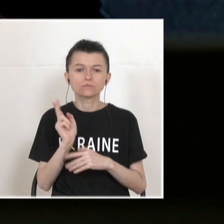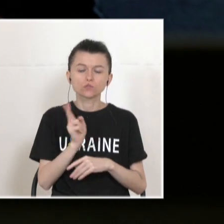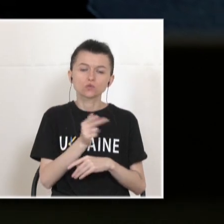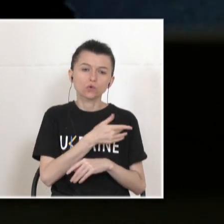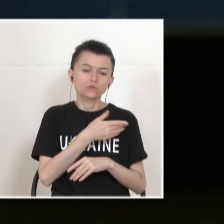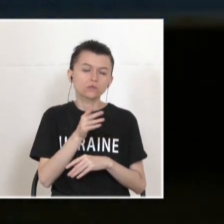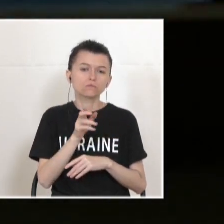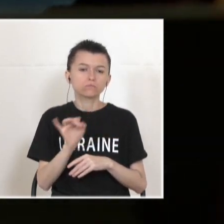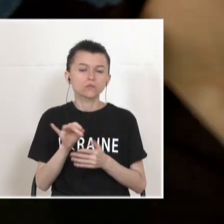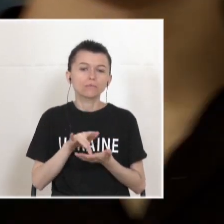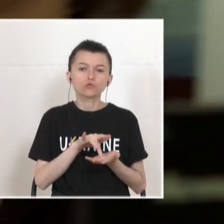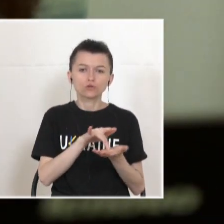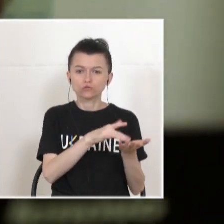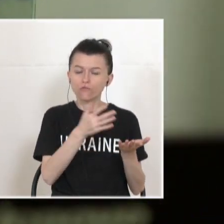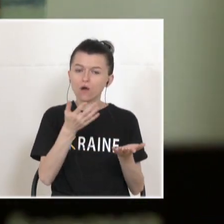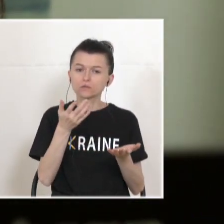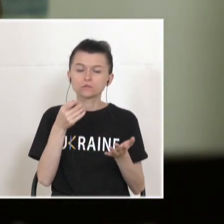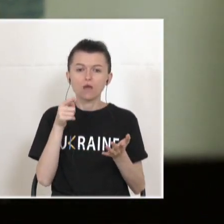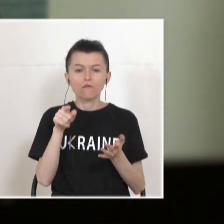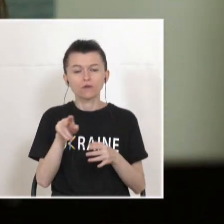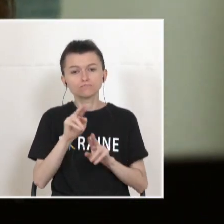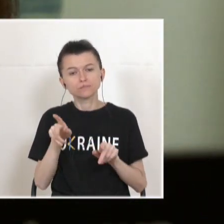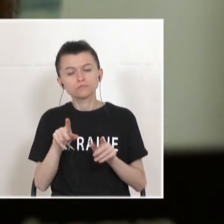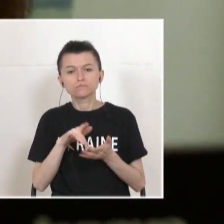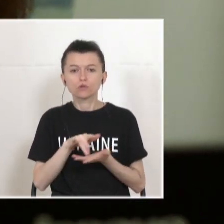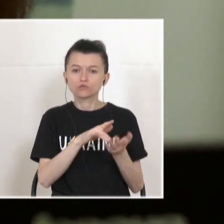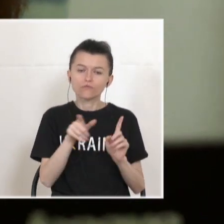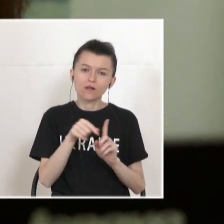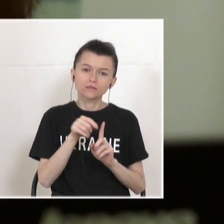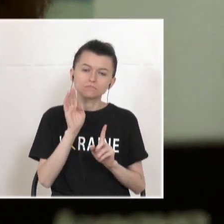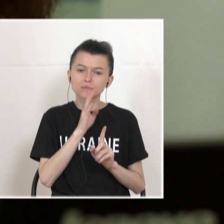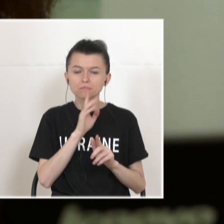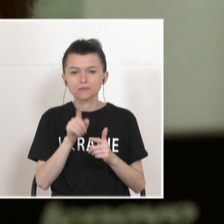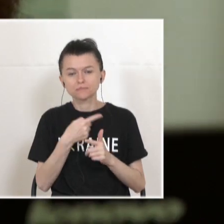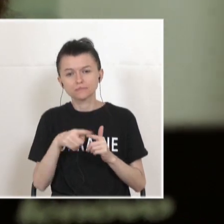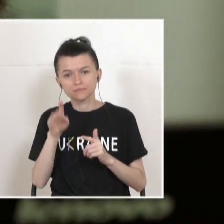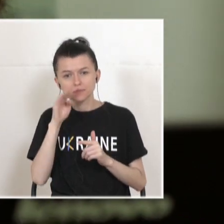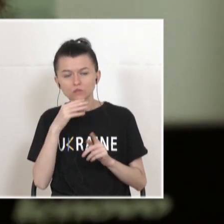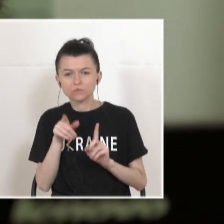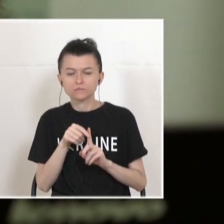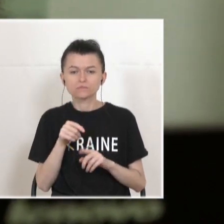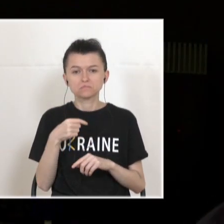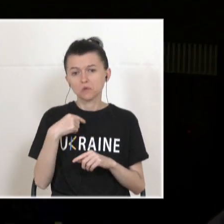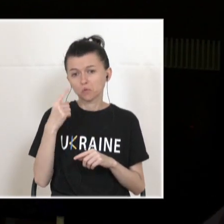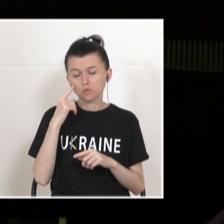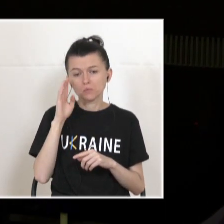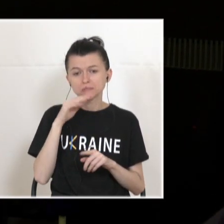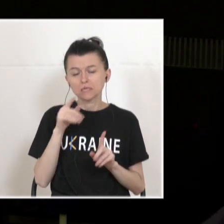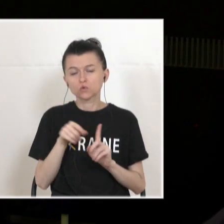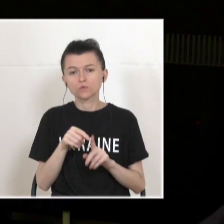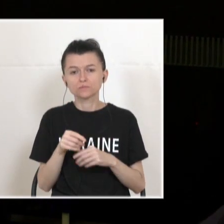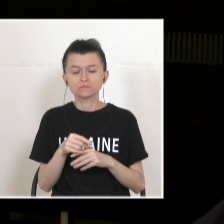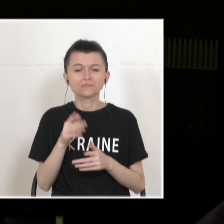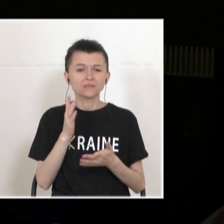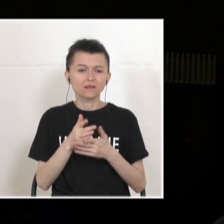То ви подорожували би з мамою чи з татом? Я думаю, що з татом. У вас є багато спільного, що